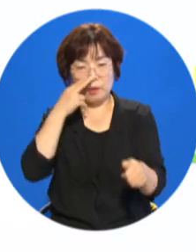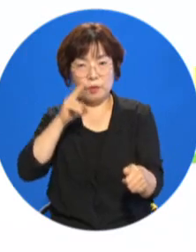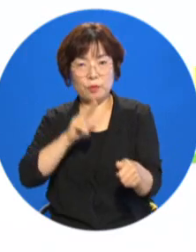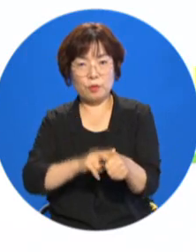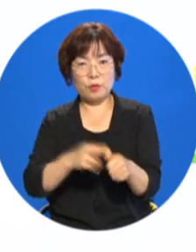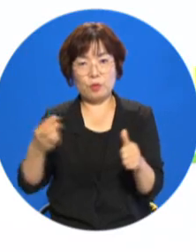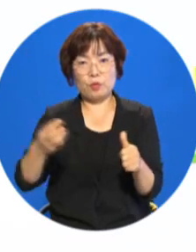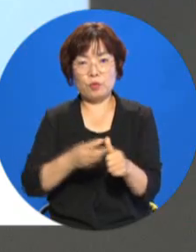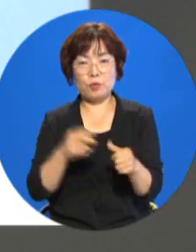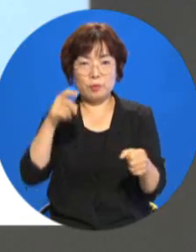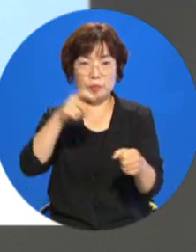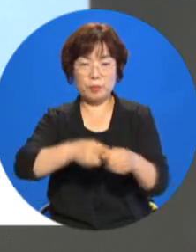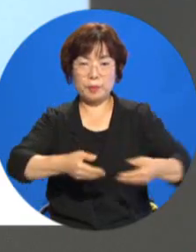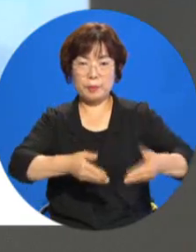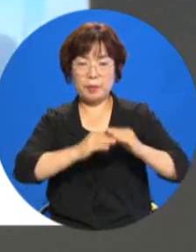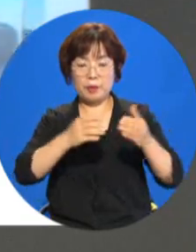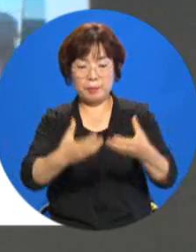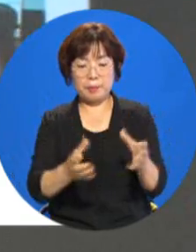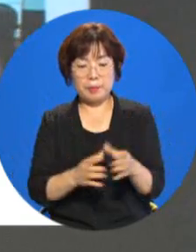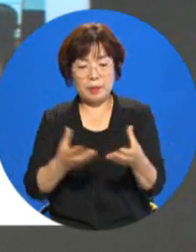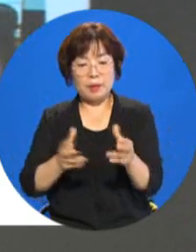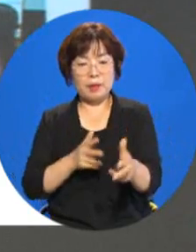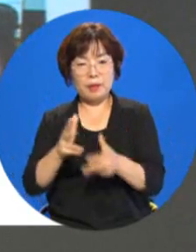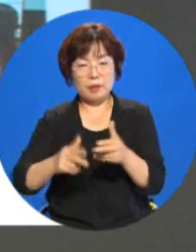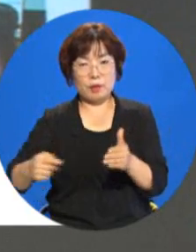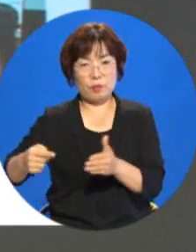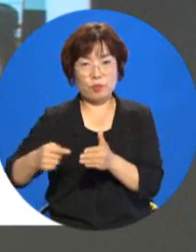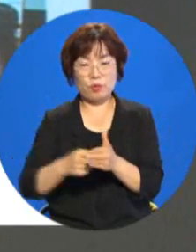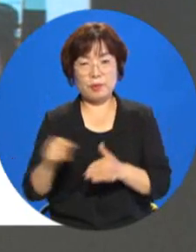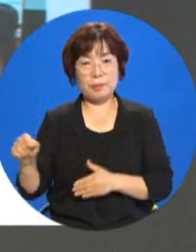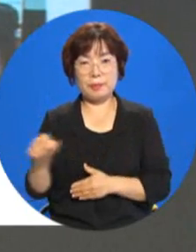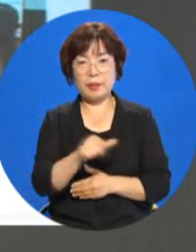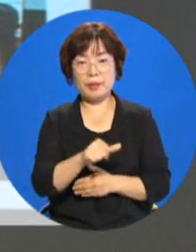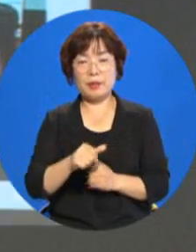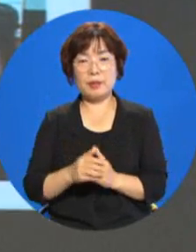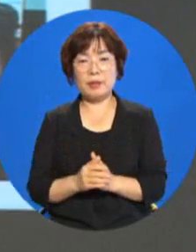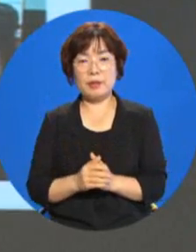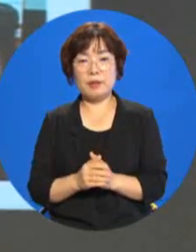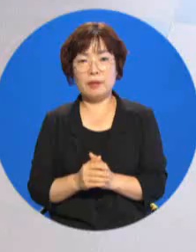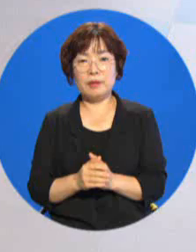군정 목표를 세워 분야별로 사업 추진에 속도를 내고 있습니다.